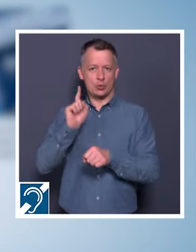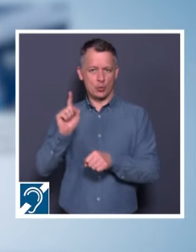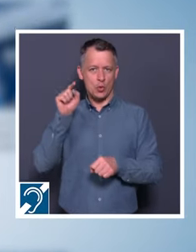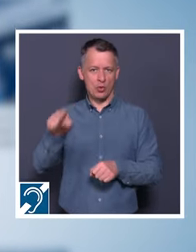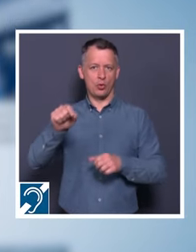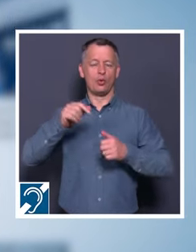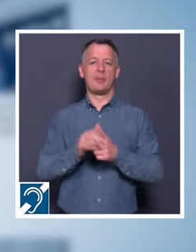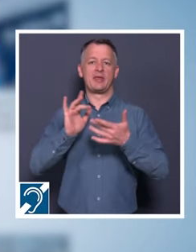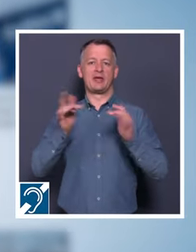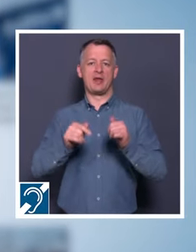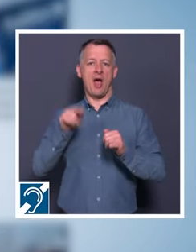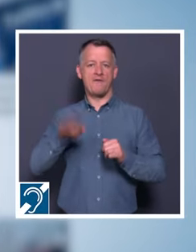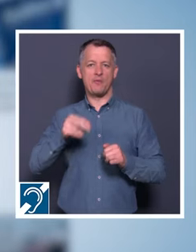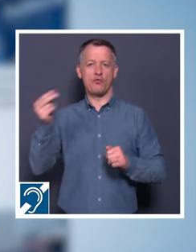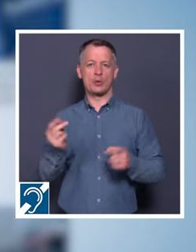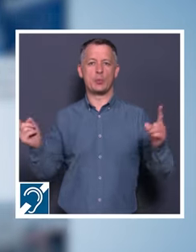acolo avem